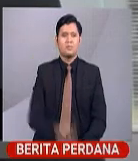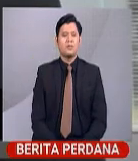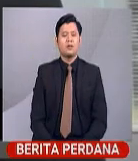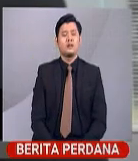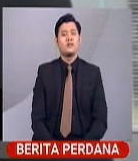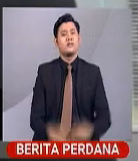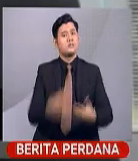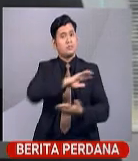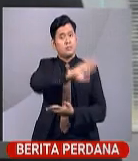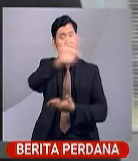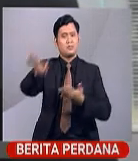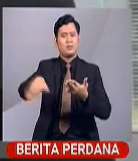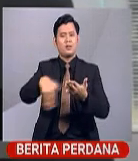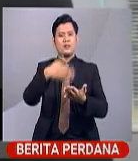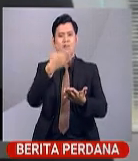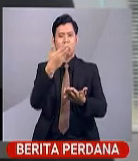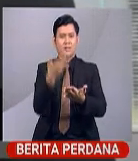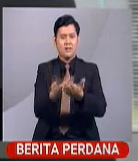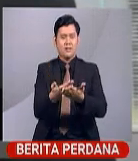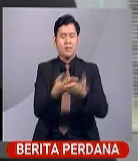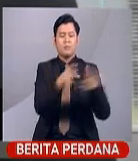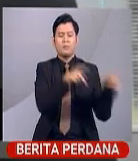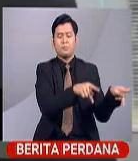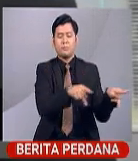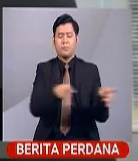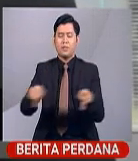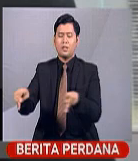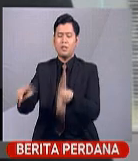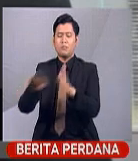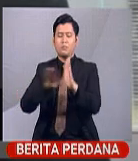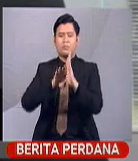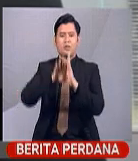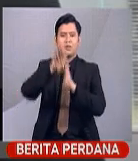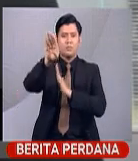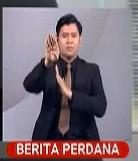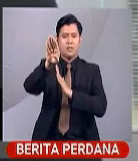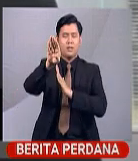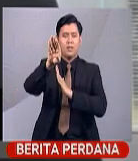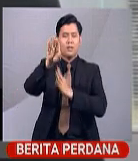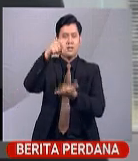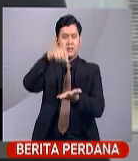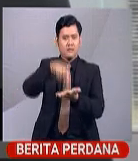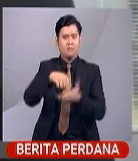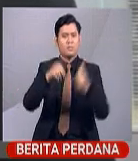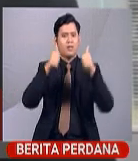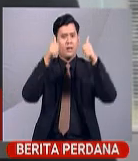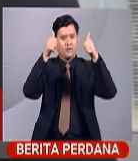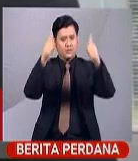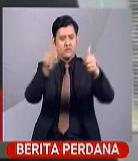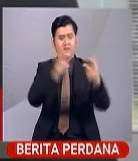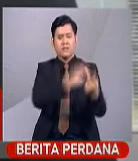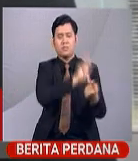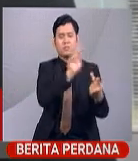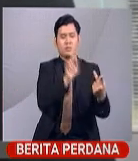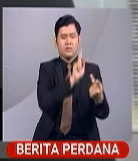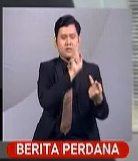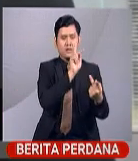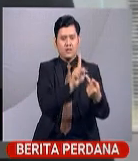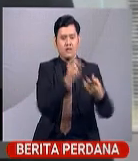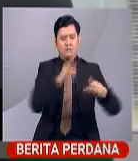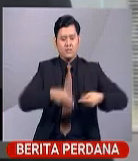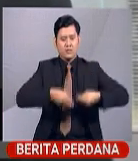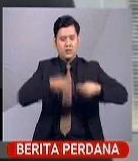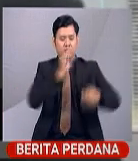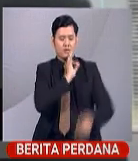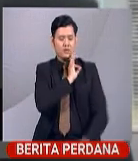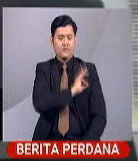Hai secara keseluruhannya m-plan bencana ini sangat komprehensif dan konflik dia kau banyak diri